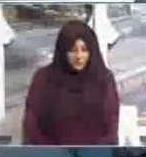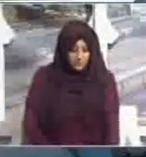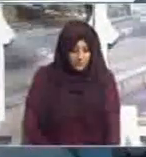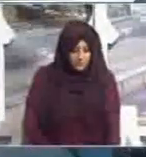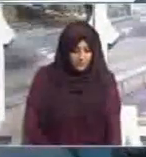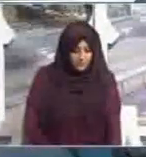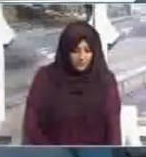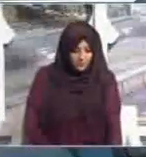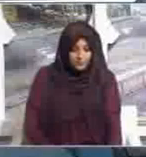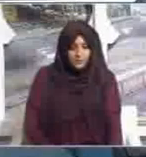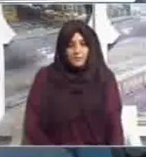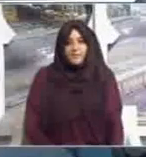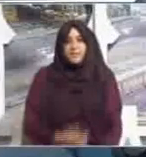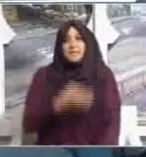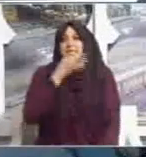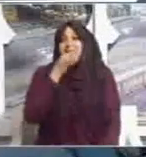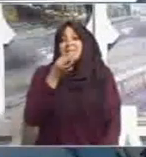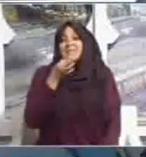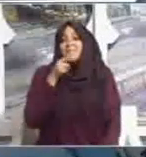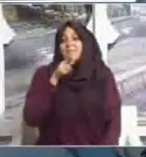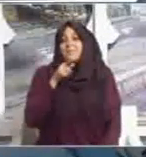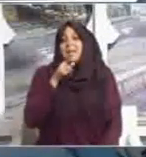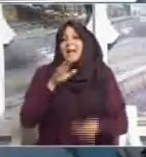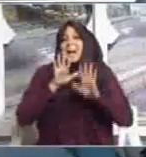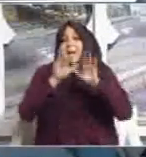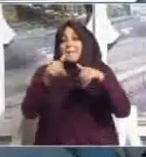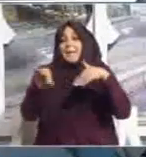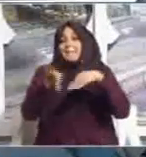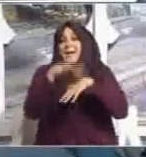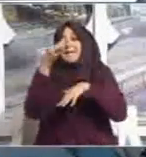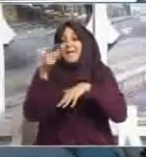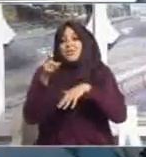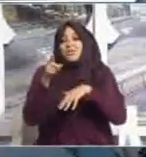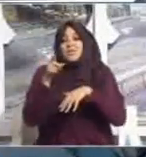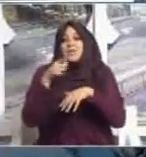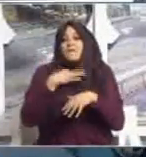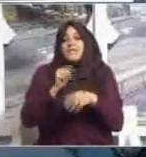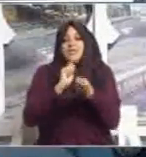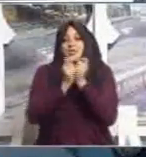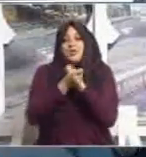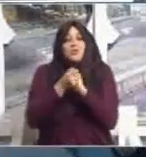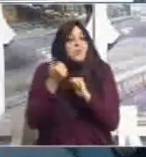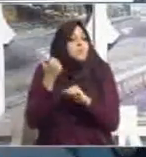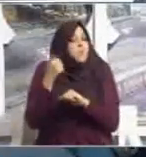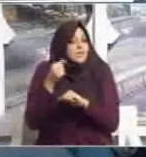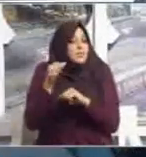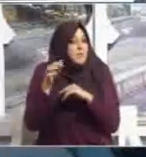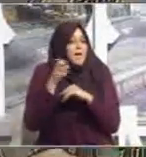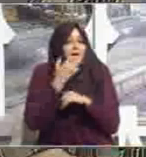معناها زوجته هي اللي تسبب في الكارثه هذه في العقوق. ممكن احتمال